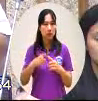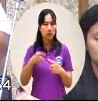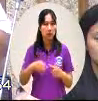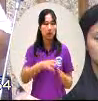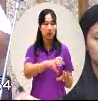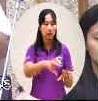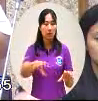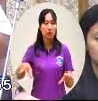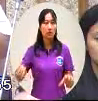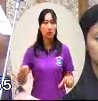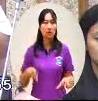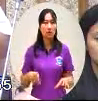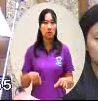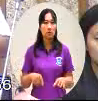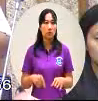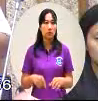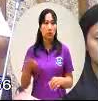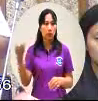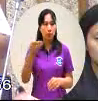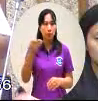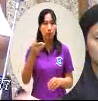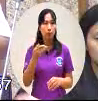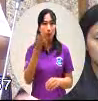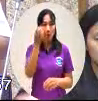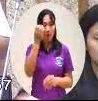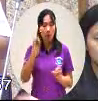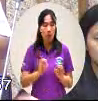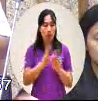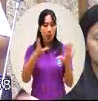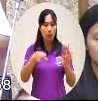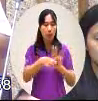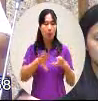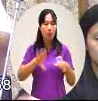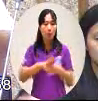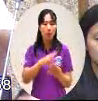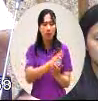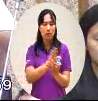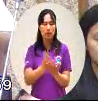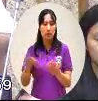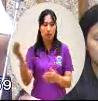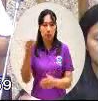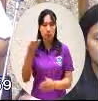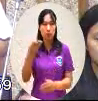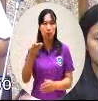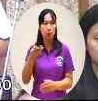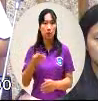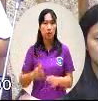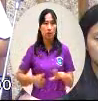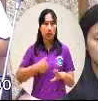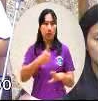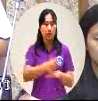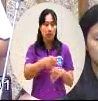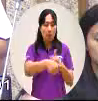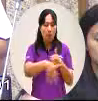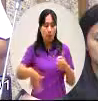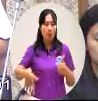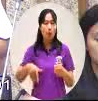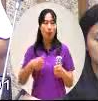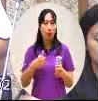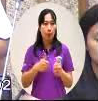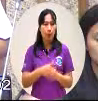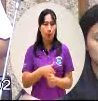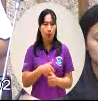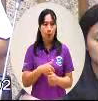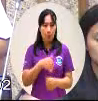呢有九个局，包括观光局啊、文化局等等、经发局哈。也有担任我们这个委员之一，来共同研